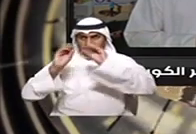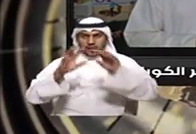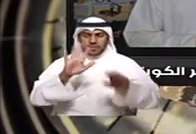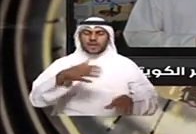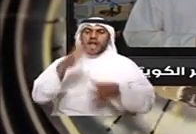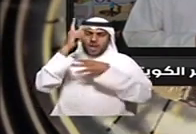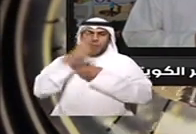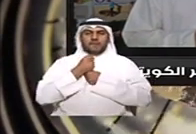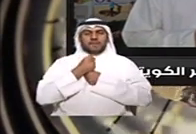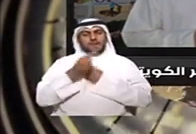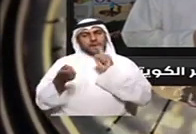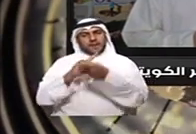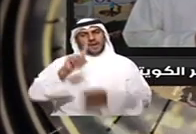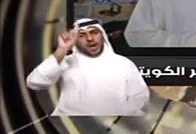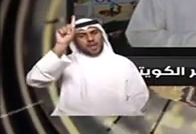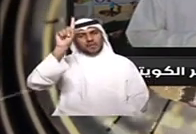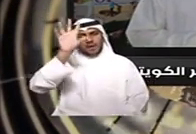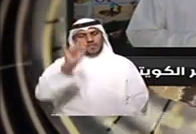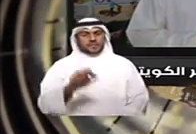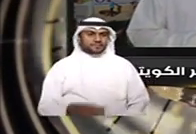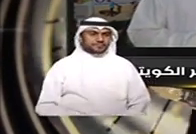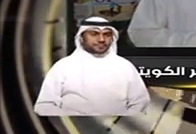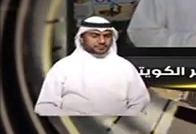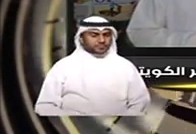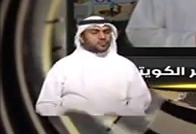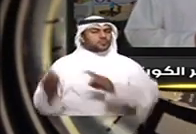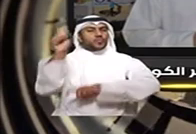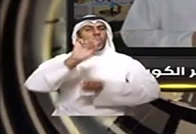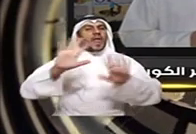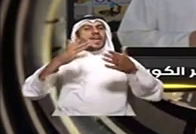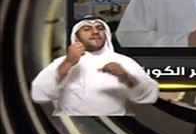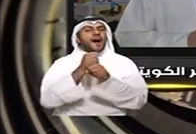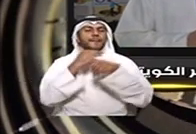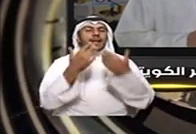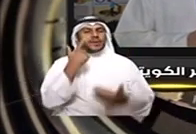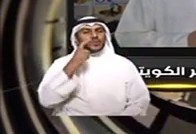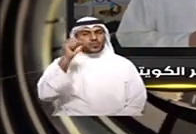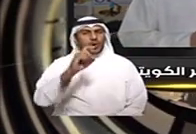دور الكويت الريادي في المجال الإغاثي ومساعدة المنكوبين. نواف،